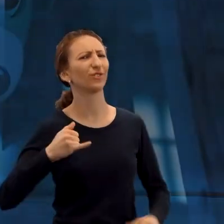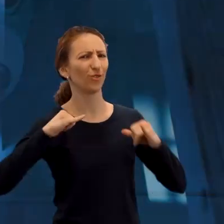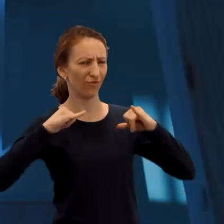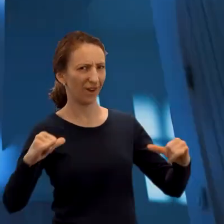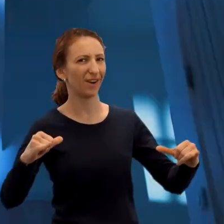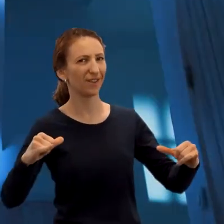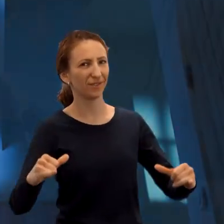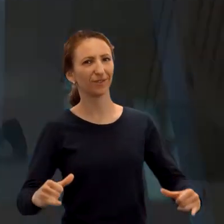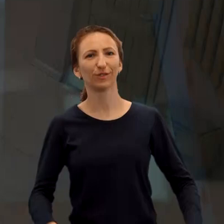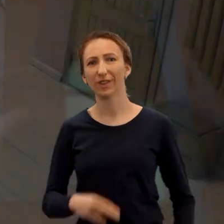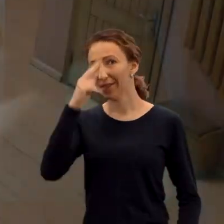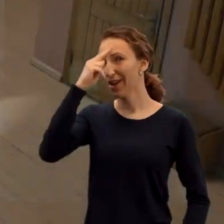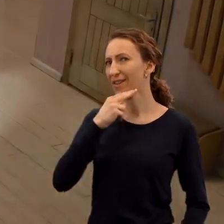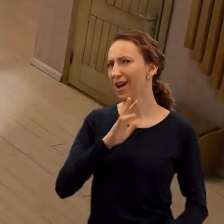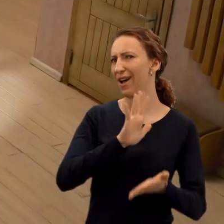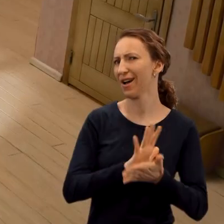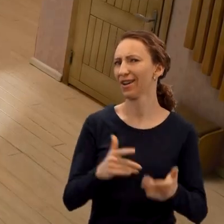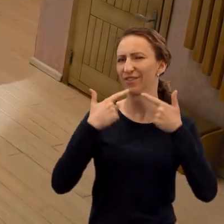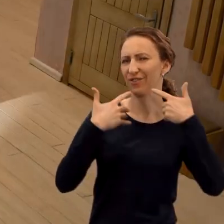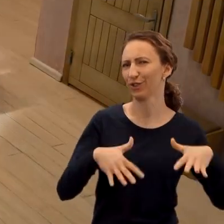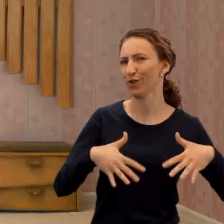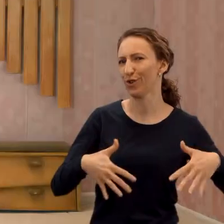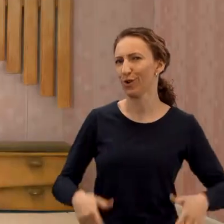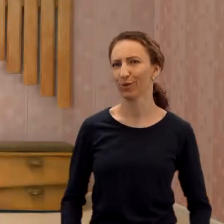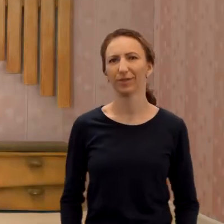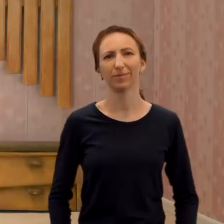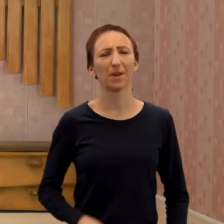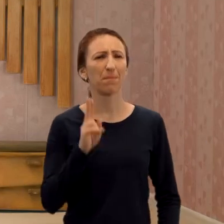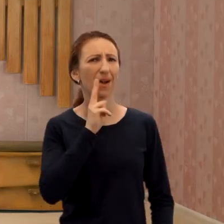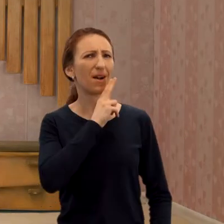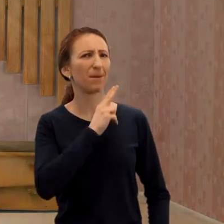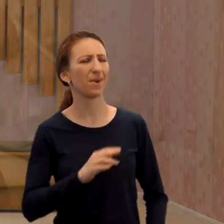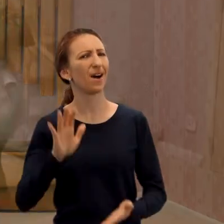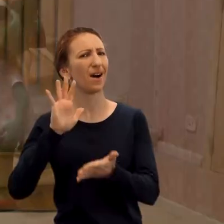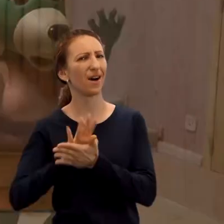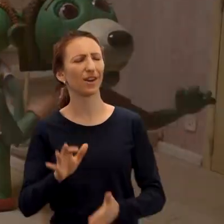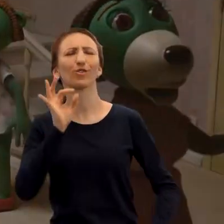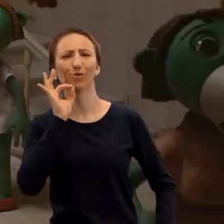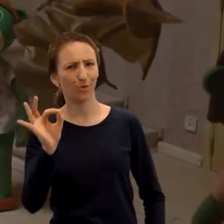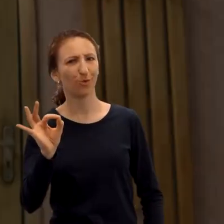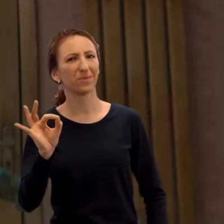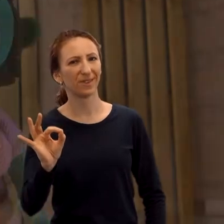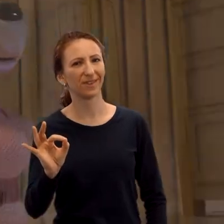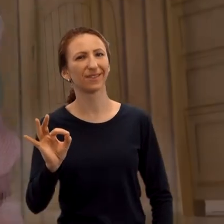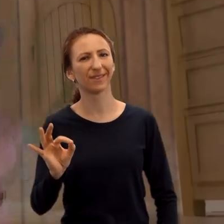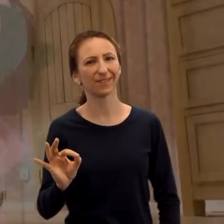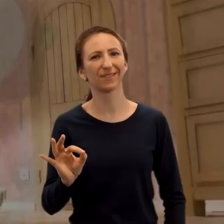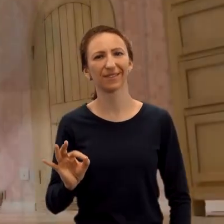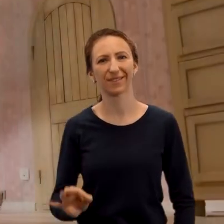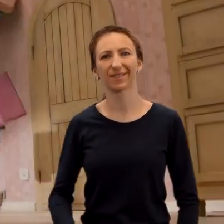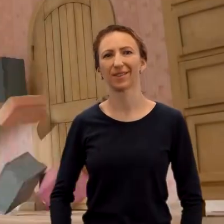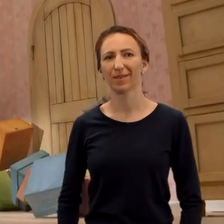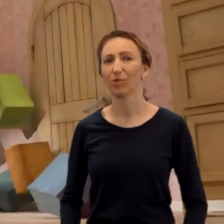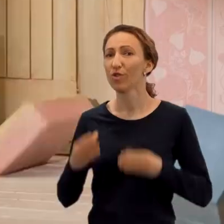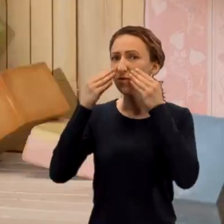Treflik zawsze odważny, tatuś nie zawsze poważny i mama, co wszystko